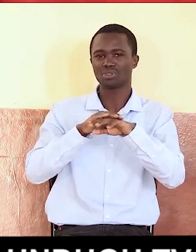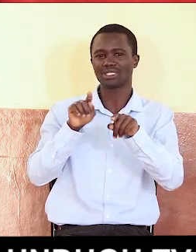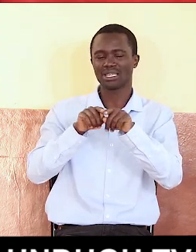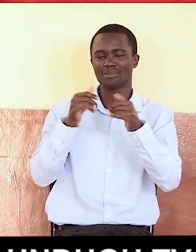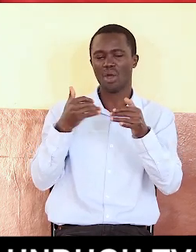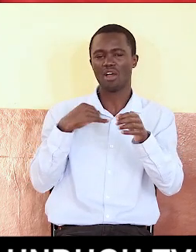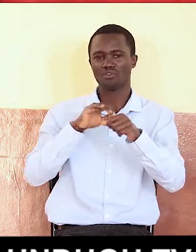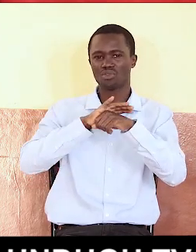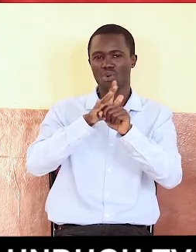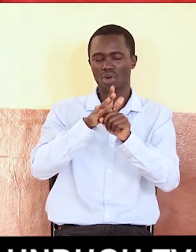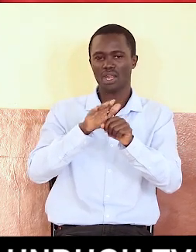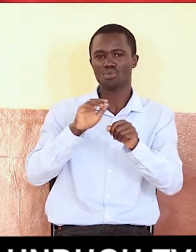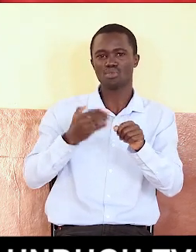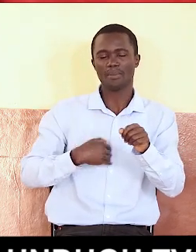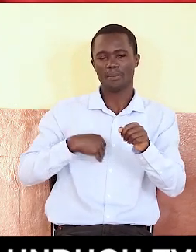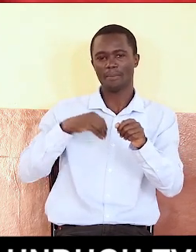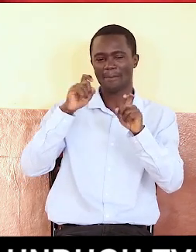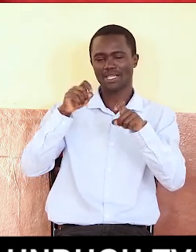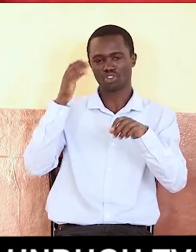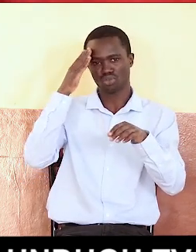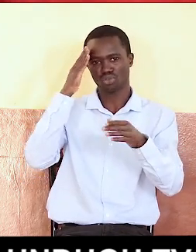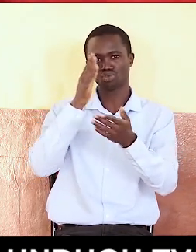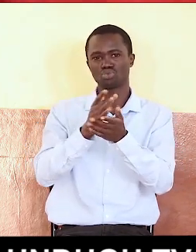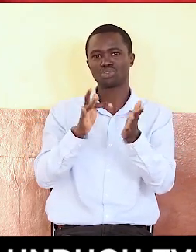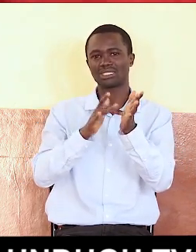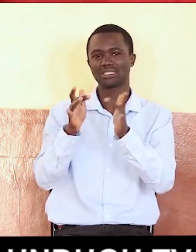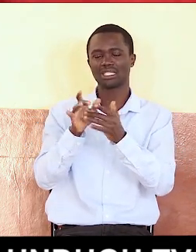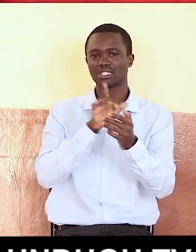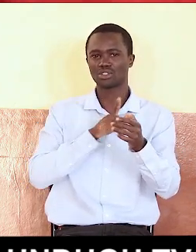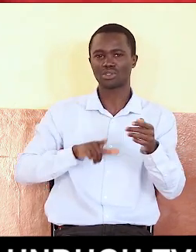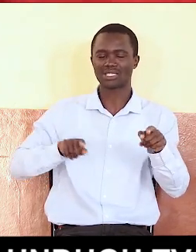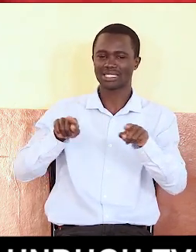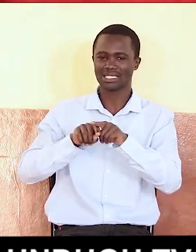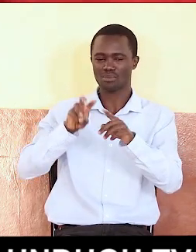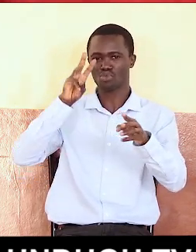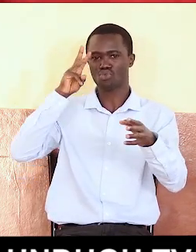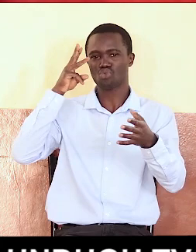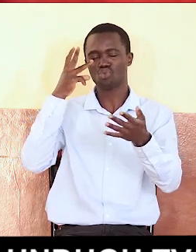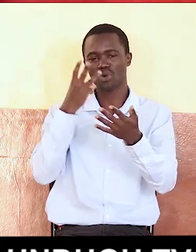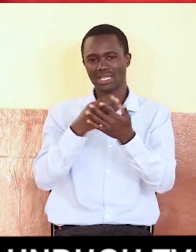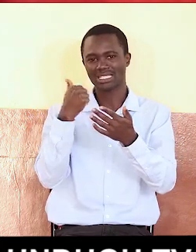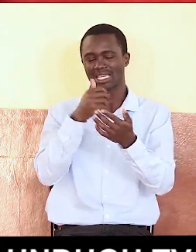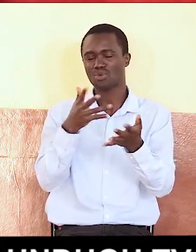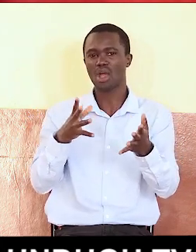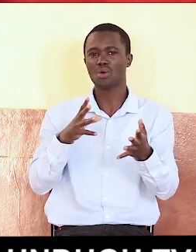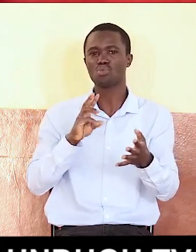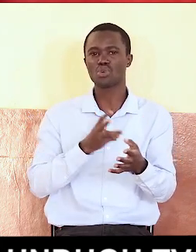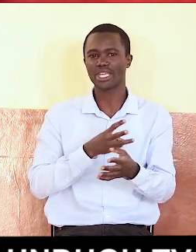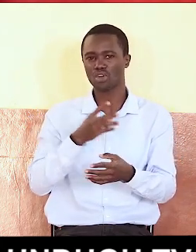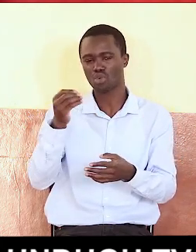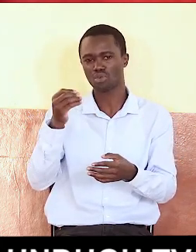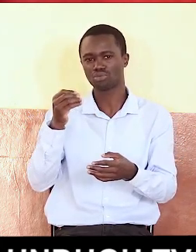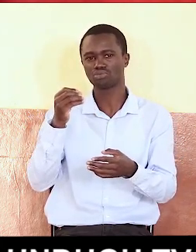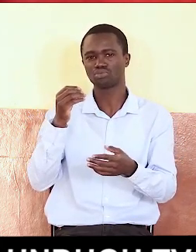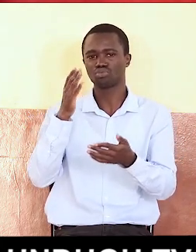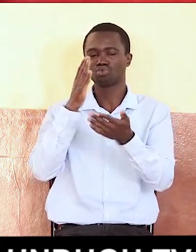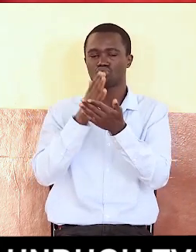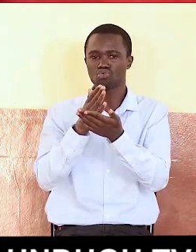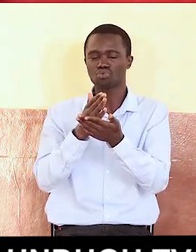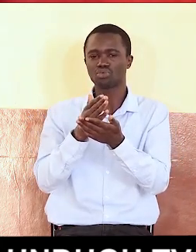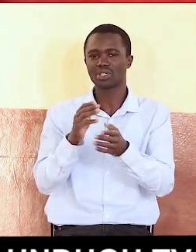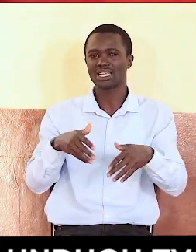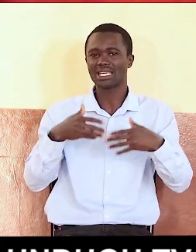Yesu ni Bwana. Na katika maisha na ushuhuda wetu mahali popote tunapoenda, tutoe ushuhuda